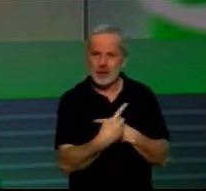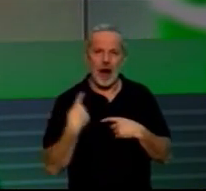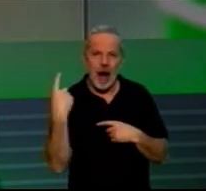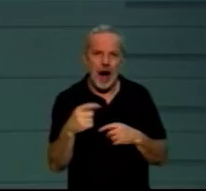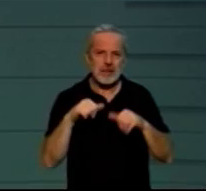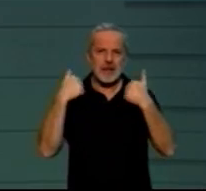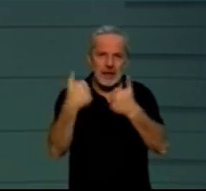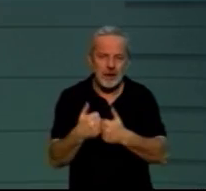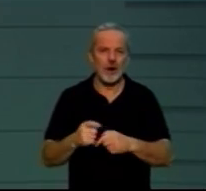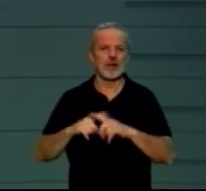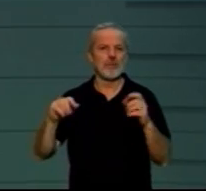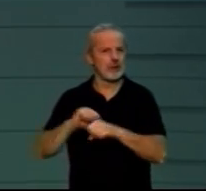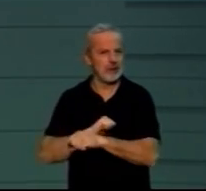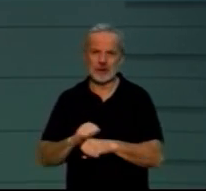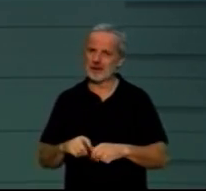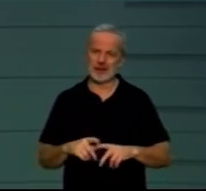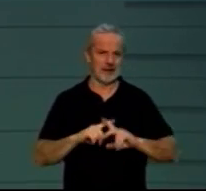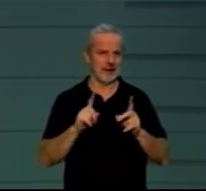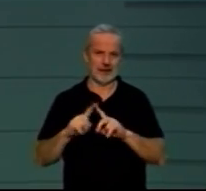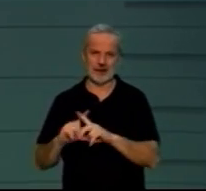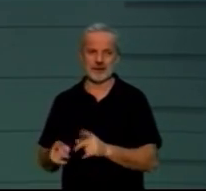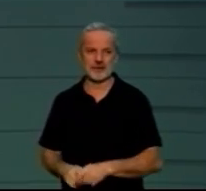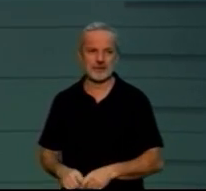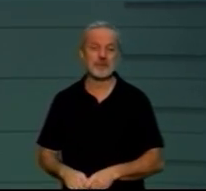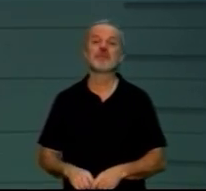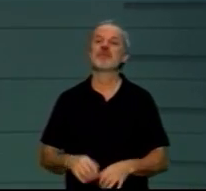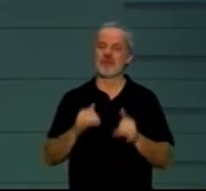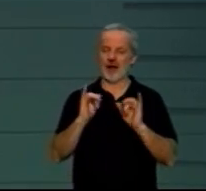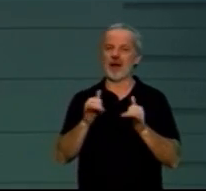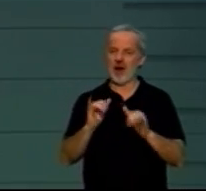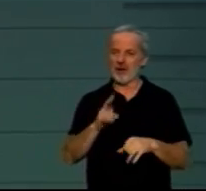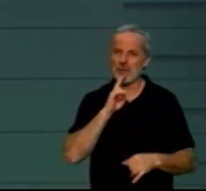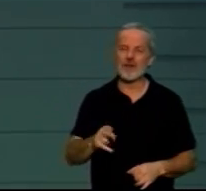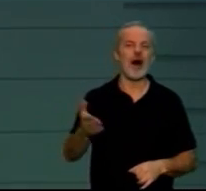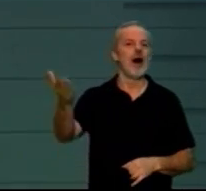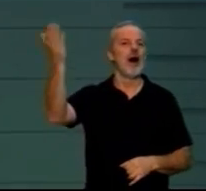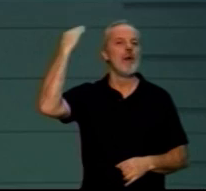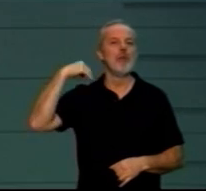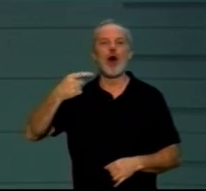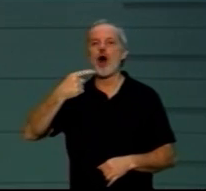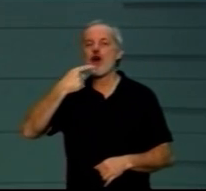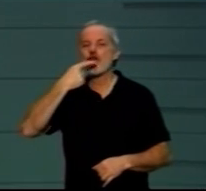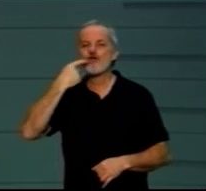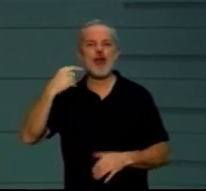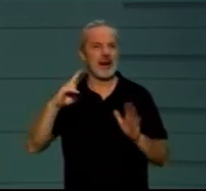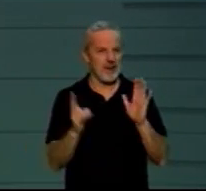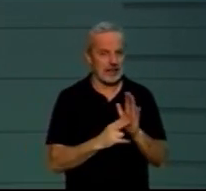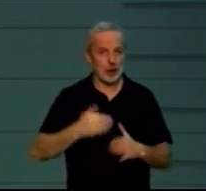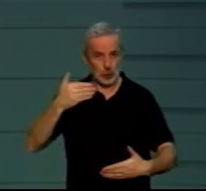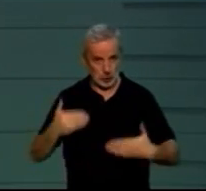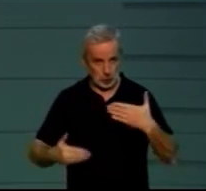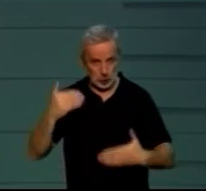cyklistice. Já jsem na červnové schůzi vedení Světové federace zmínil, že